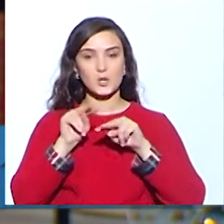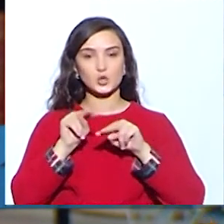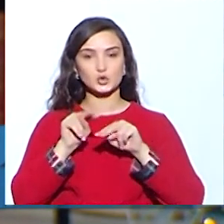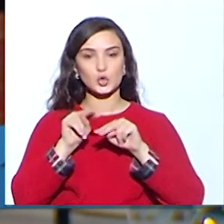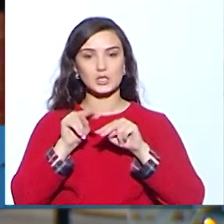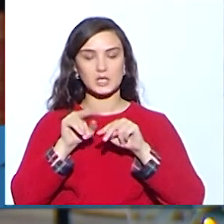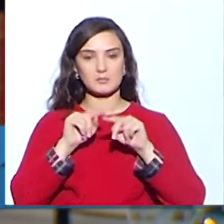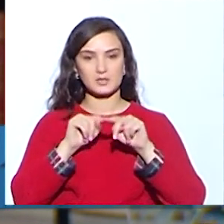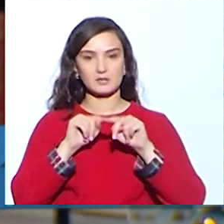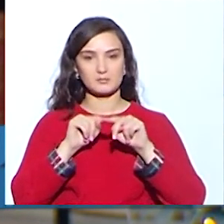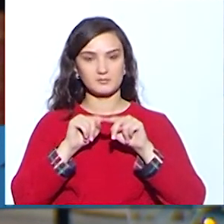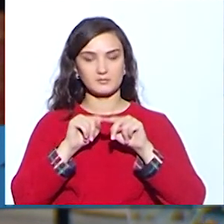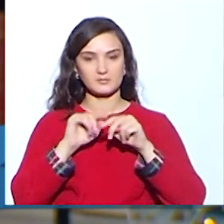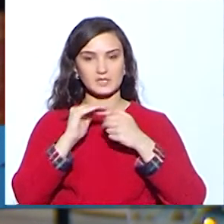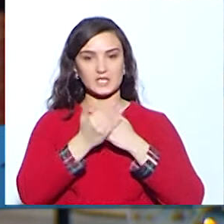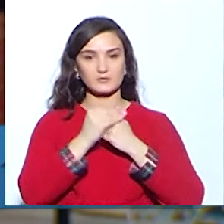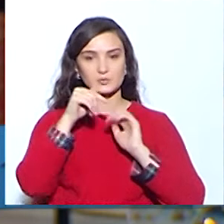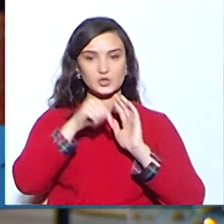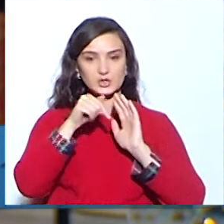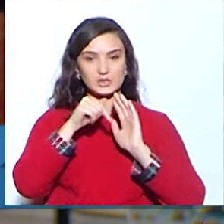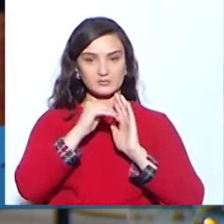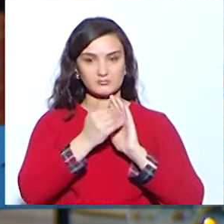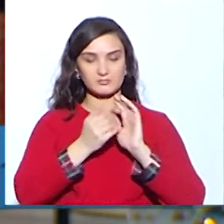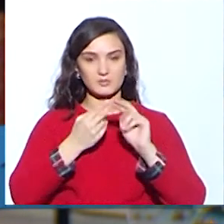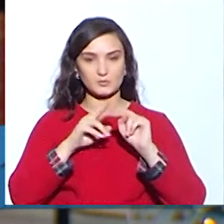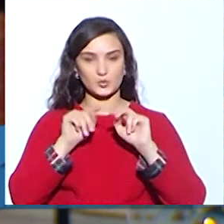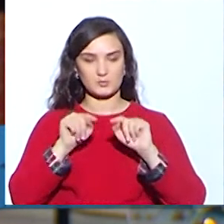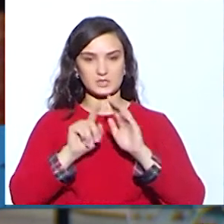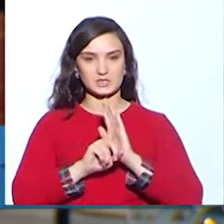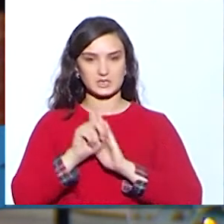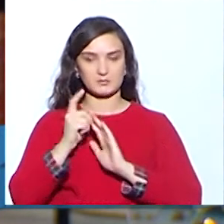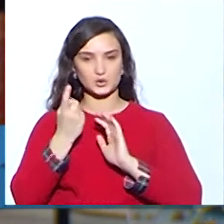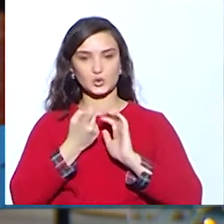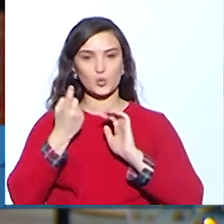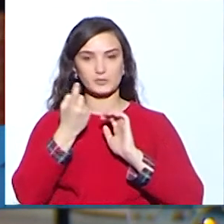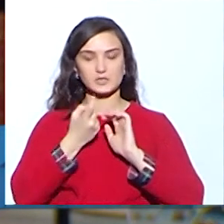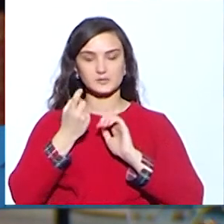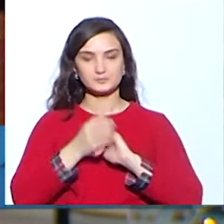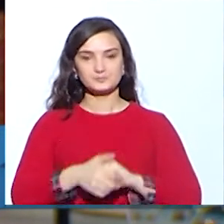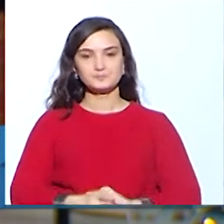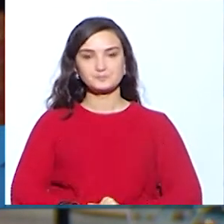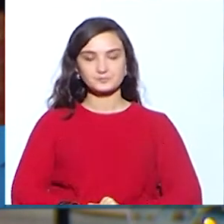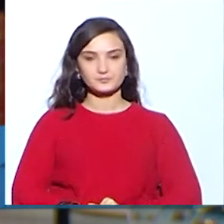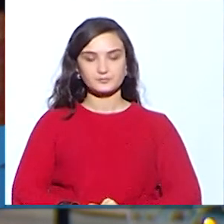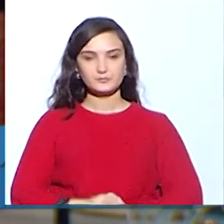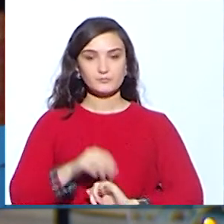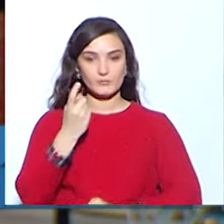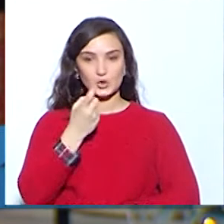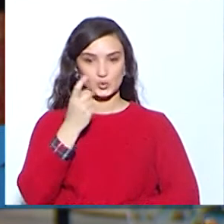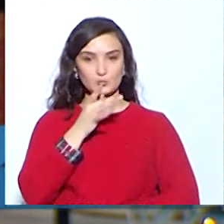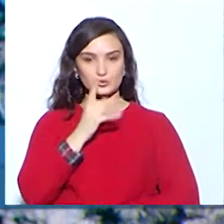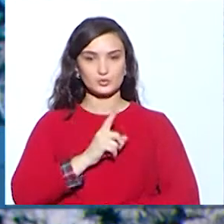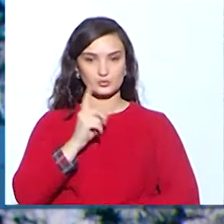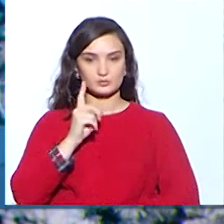მაკონტროლირებელი გავლენაა მოხსნილი ქერქვეშა ბირთვებზე და ამიტომ დგება ეს თრობის მომენტი. ანუ